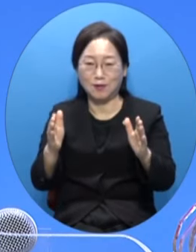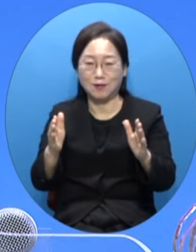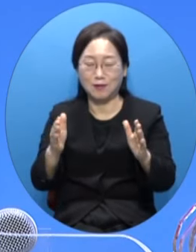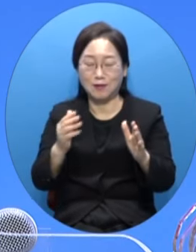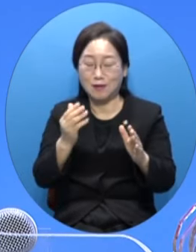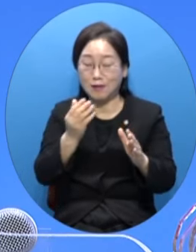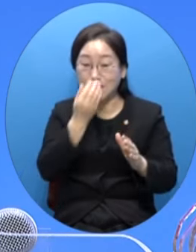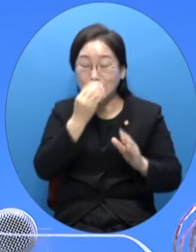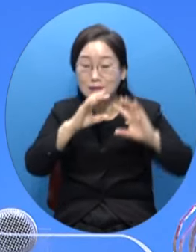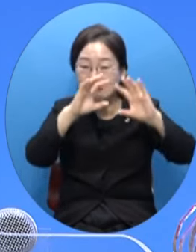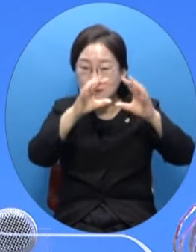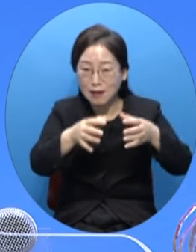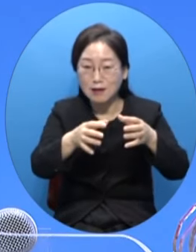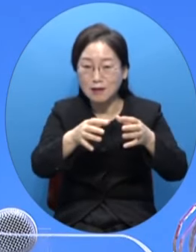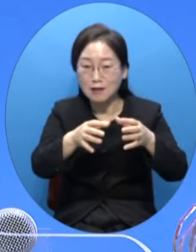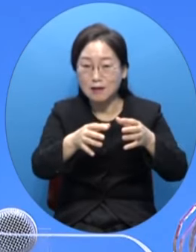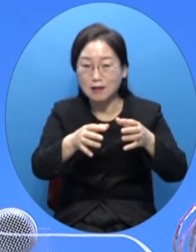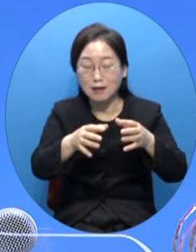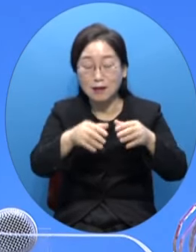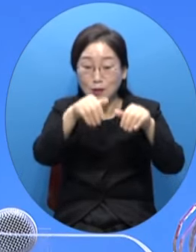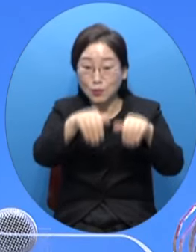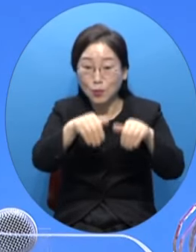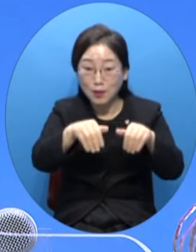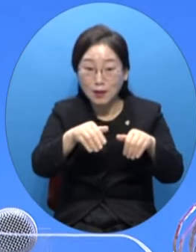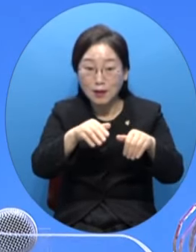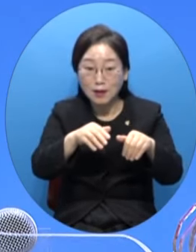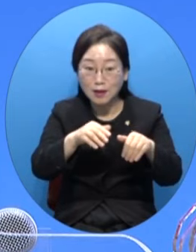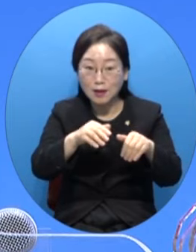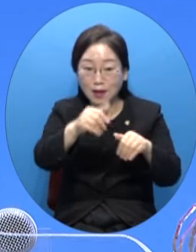이스라엘 히브리 노예의 아들이면서도